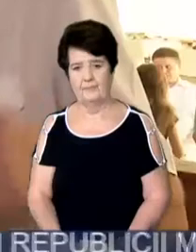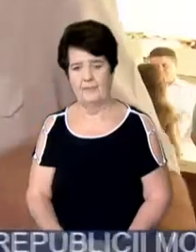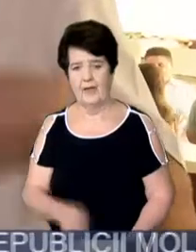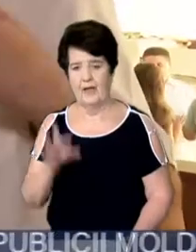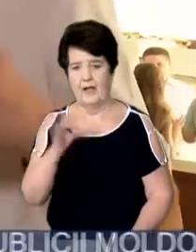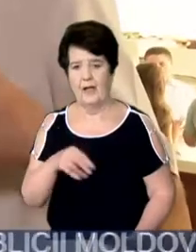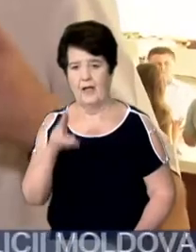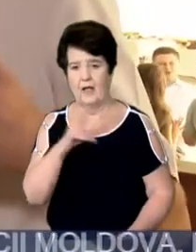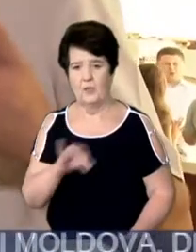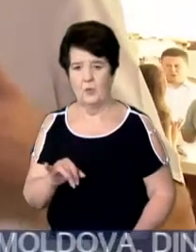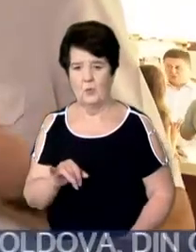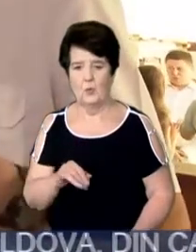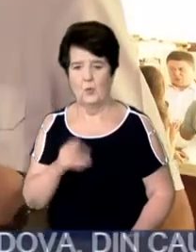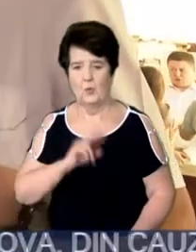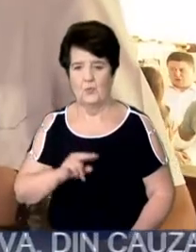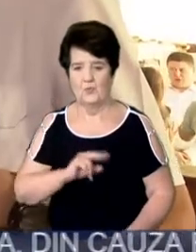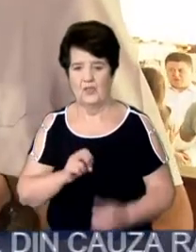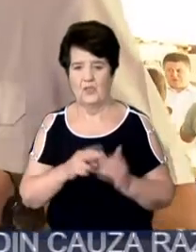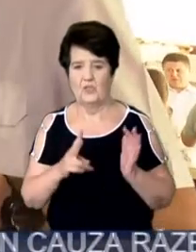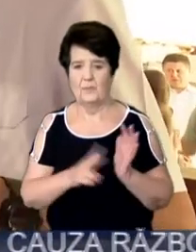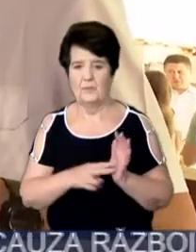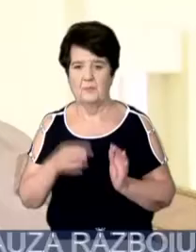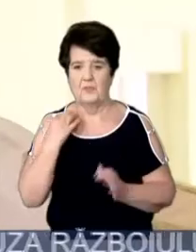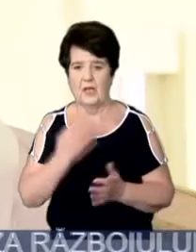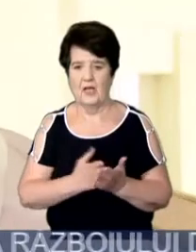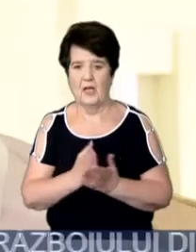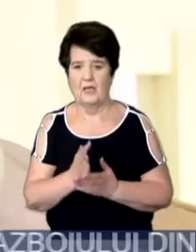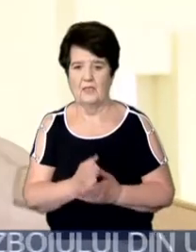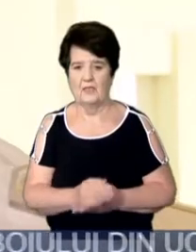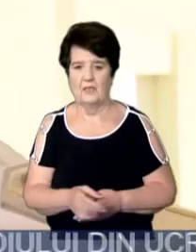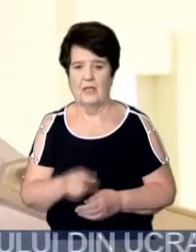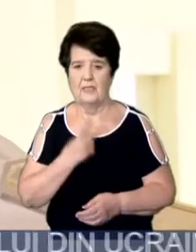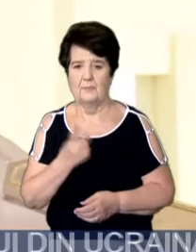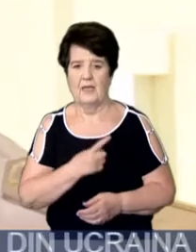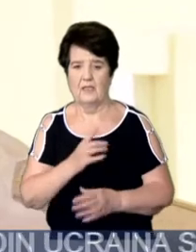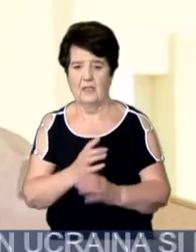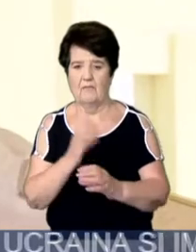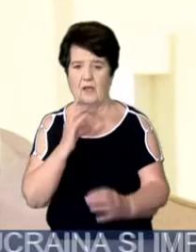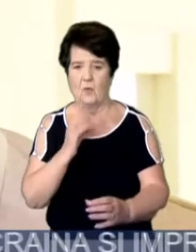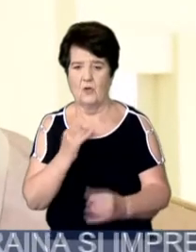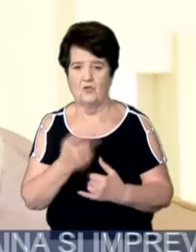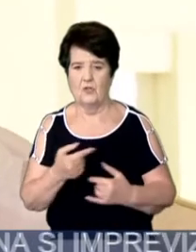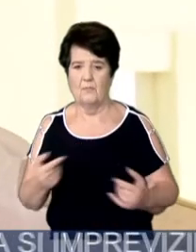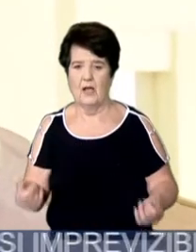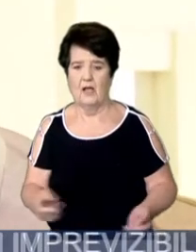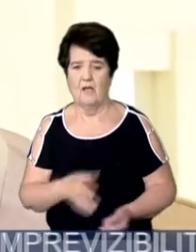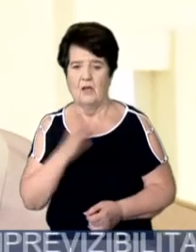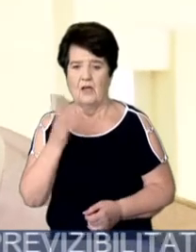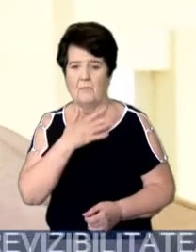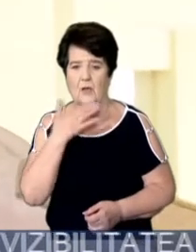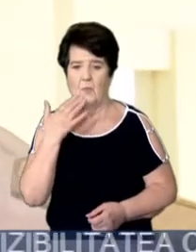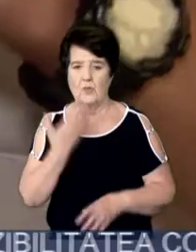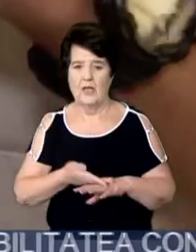Radu Dănil activează de 17 ani la calea ferată în calitate de inspector de vagon și marfă. Chiar dacă a trecut prin mai